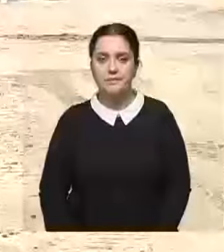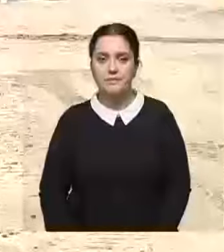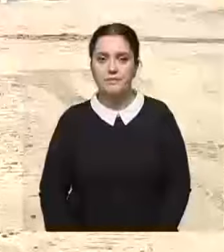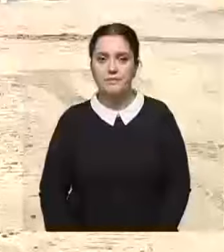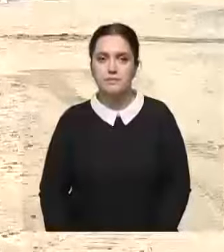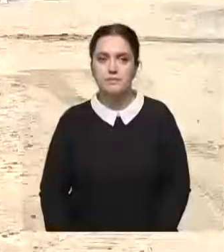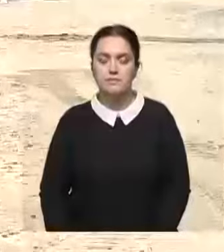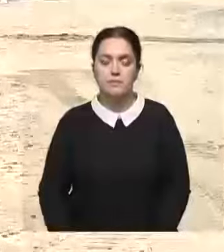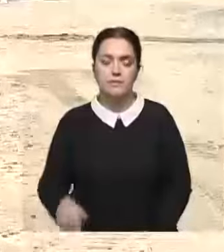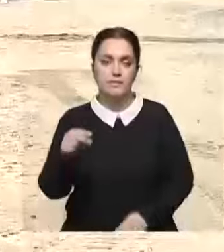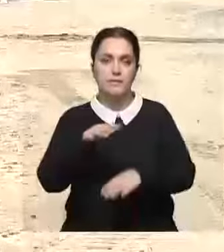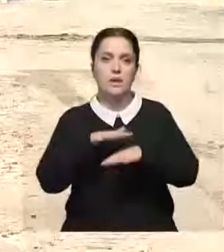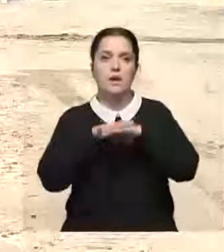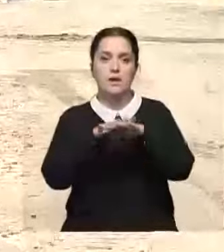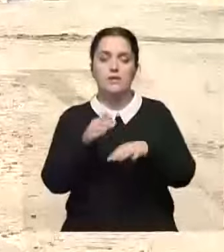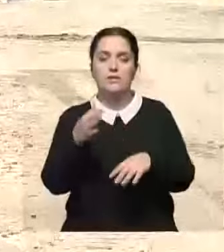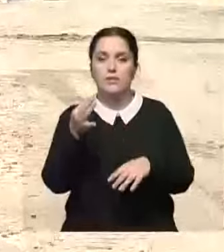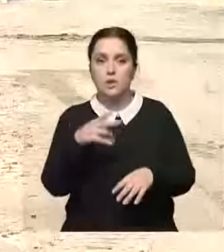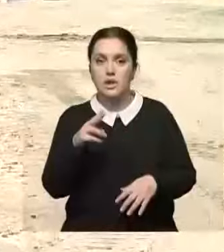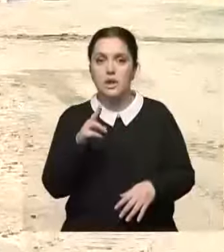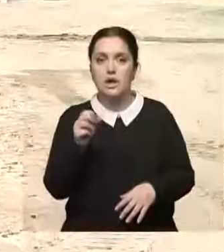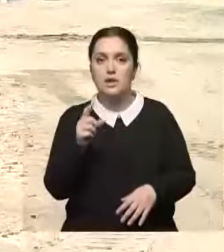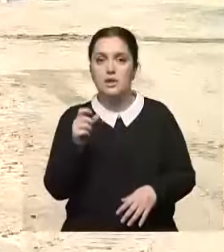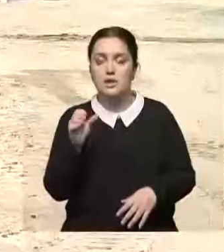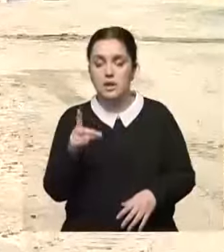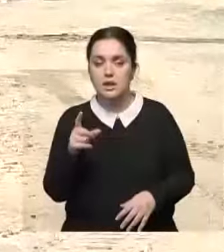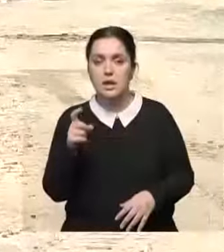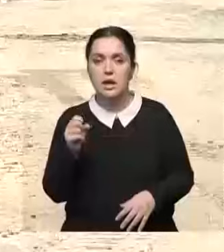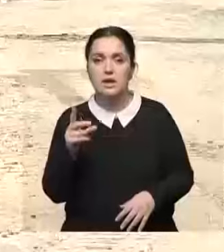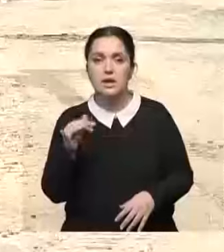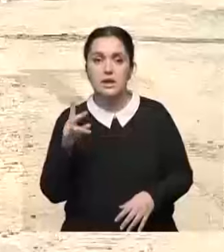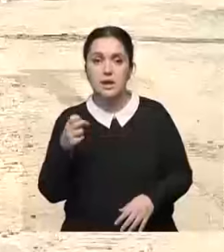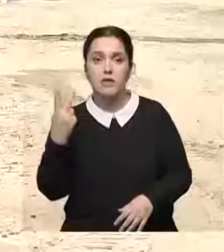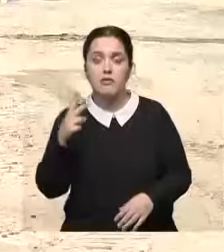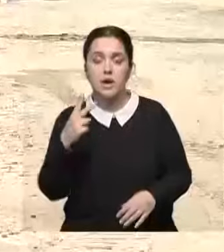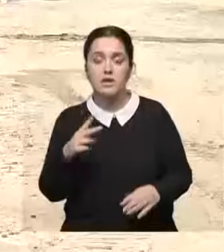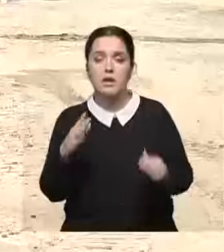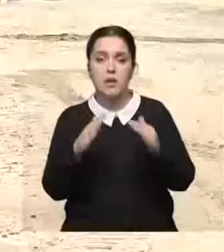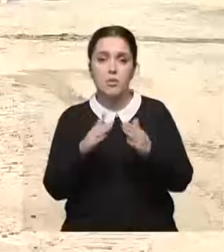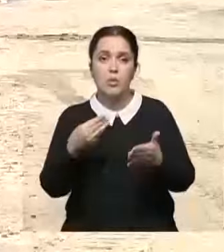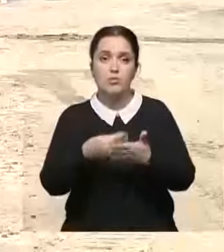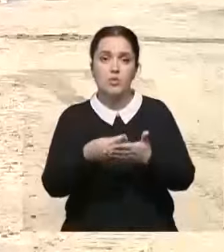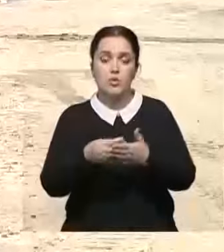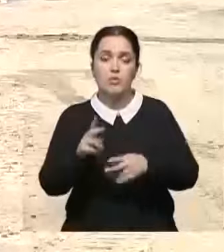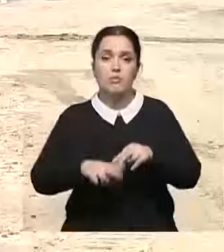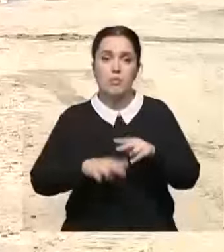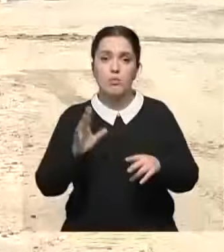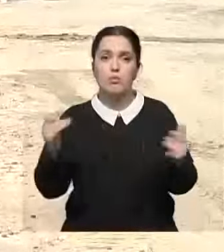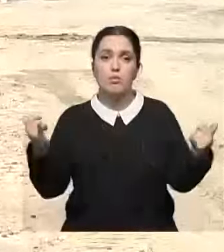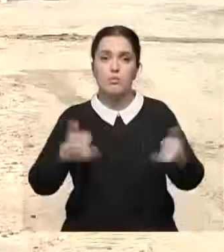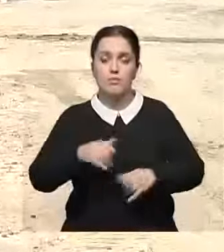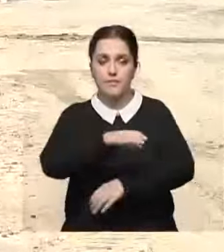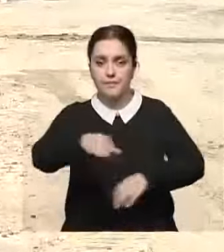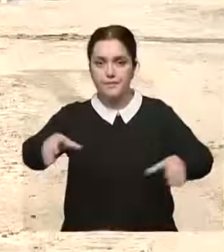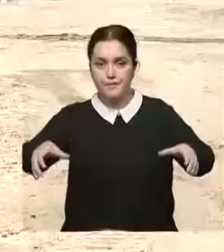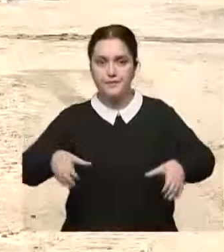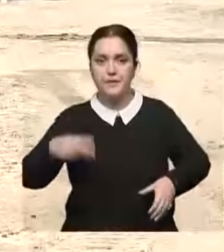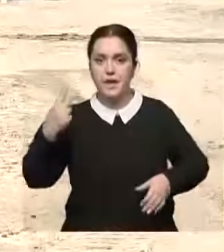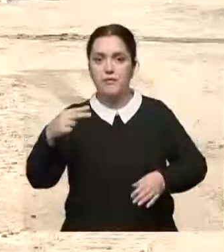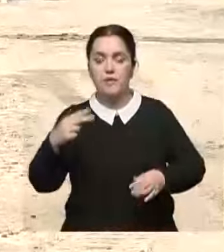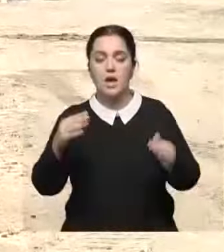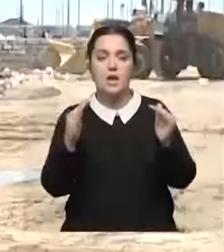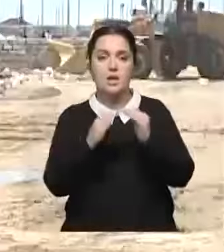Основной источник финансирования – фонд «Казахстан Халкына». 20 домов построим за счет местного бюджета. На данный момент завершили заливку фундамента 20 домов.